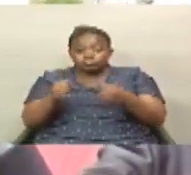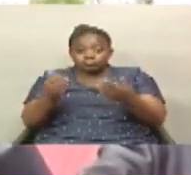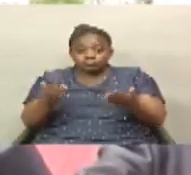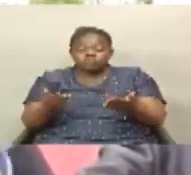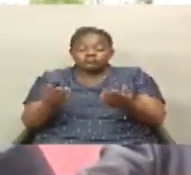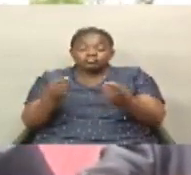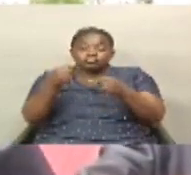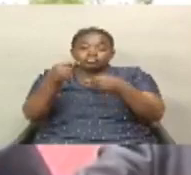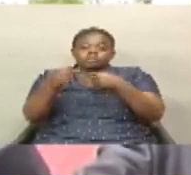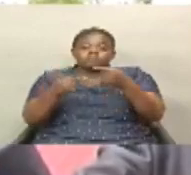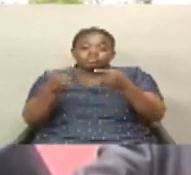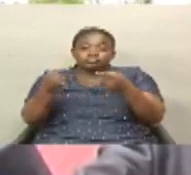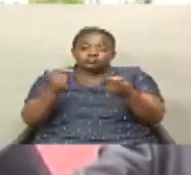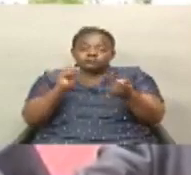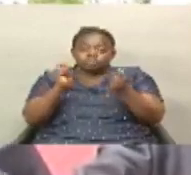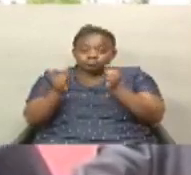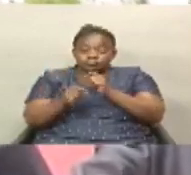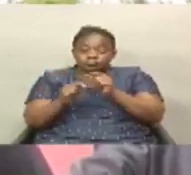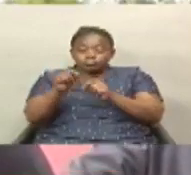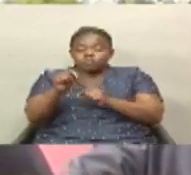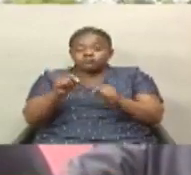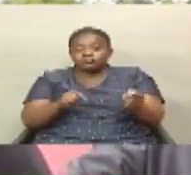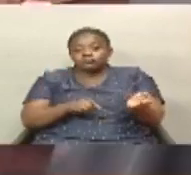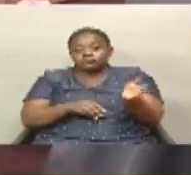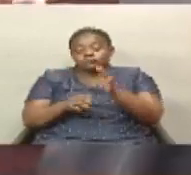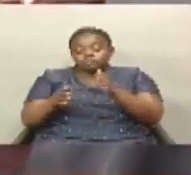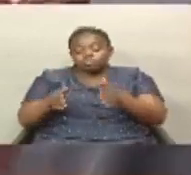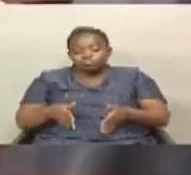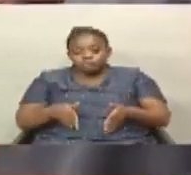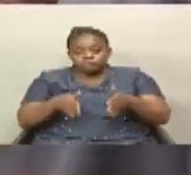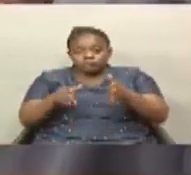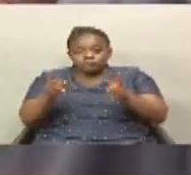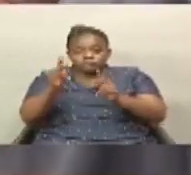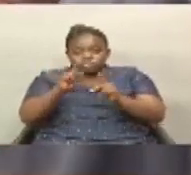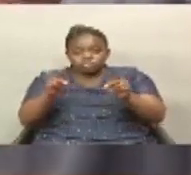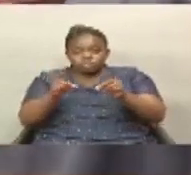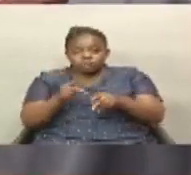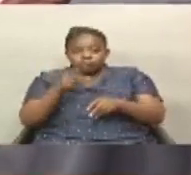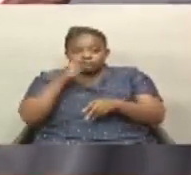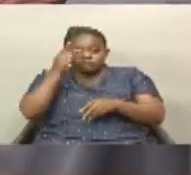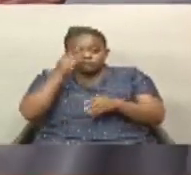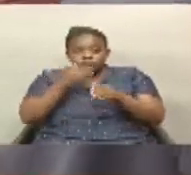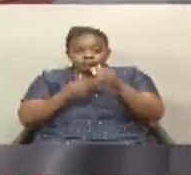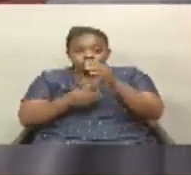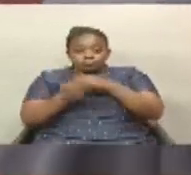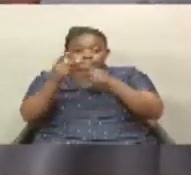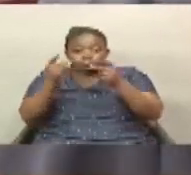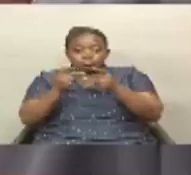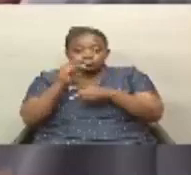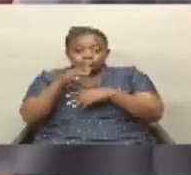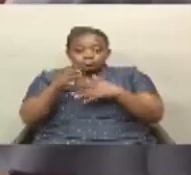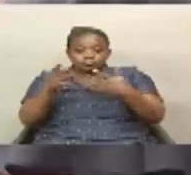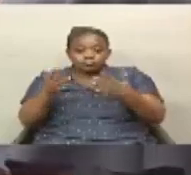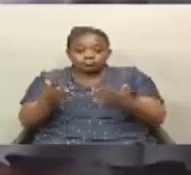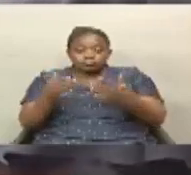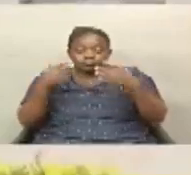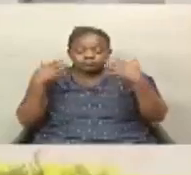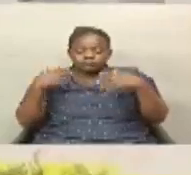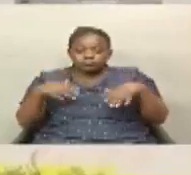ekidduka ekyo n'okitereeza n'okifuga nekidda ku kkubo baabantu okubadde n'abazadde bagenda mu kifo kino nga bakyalo